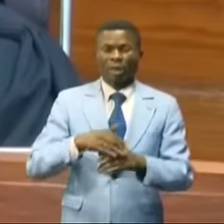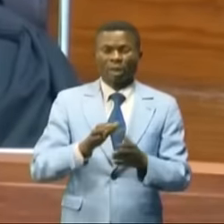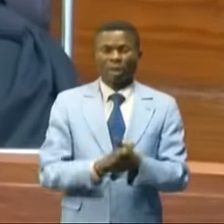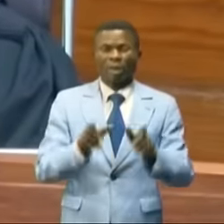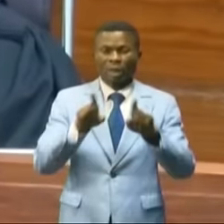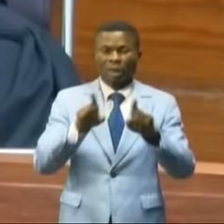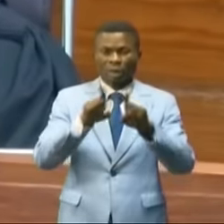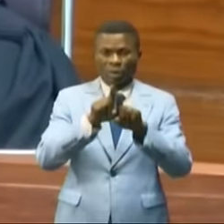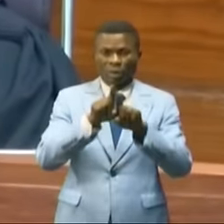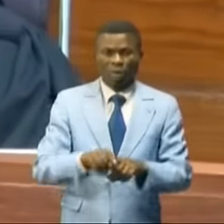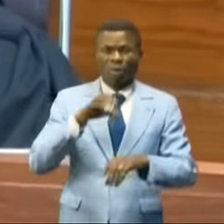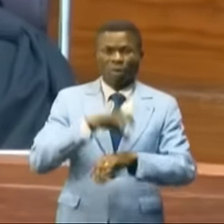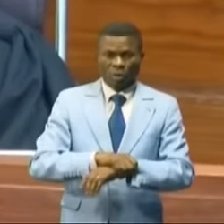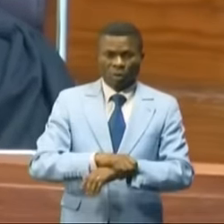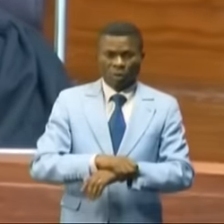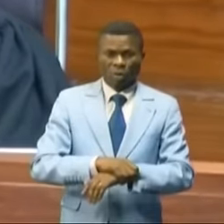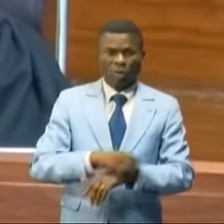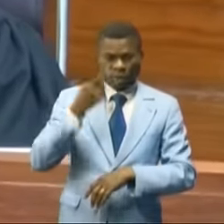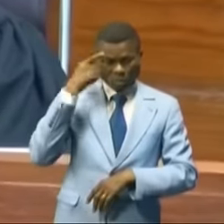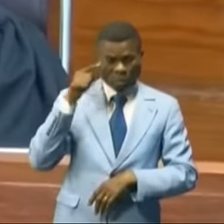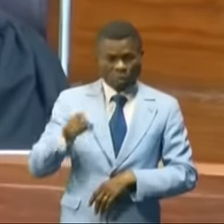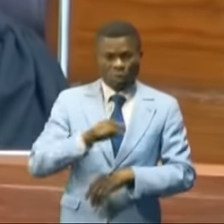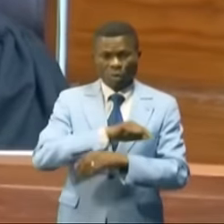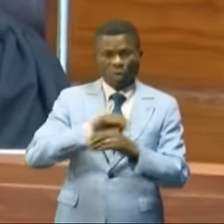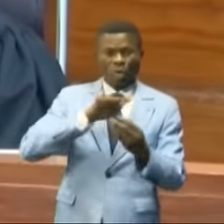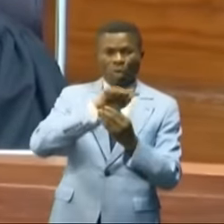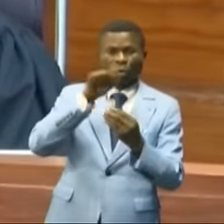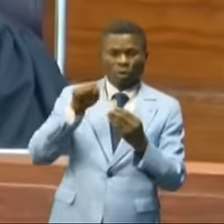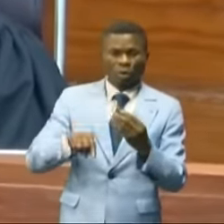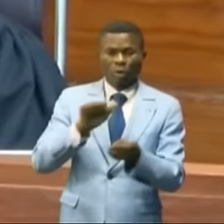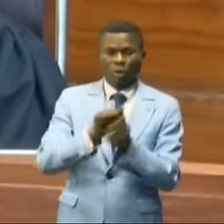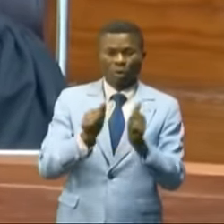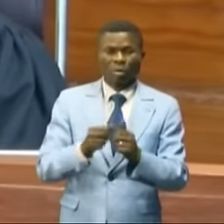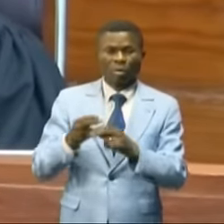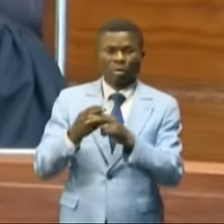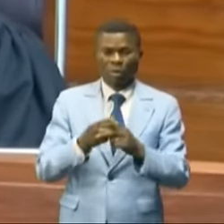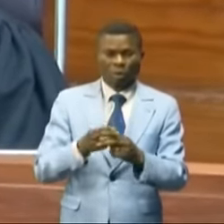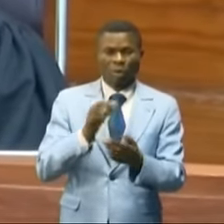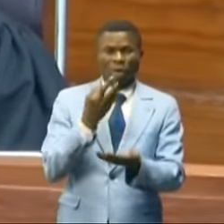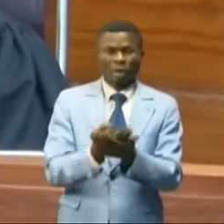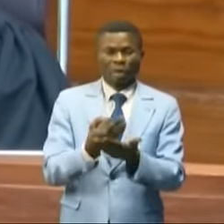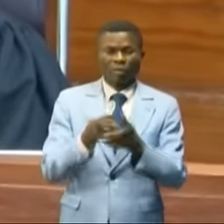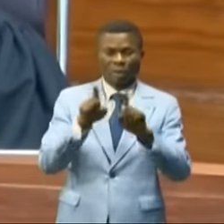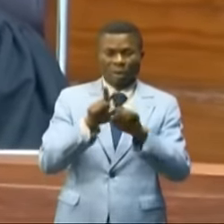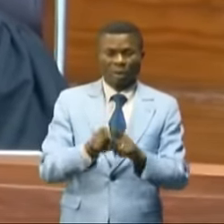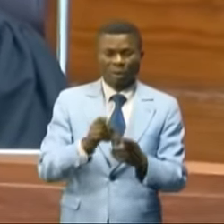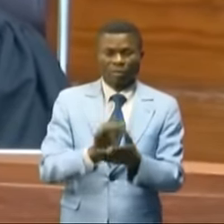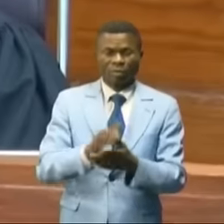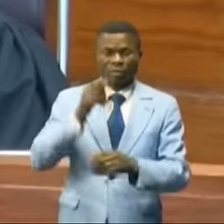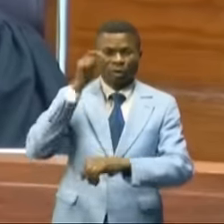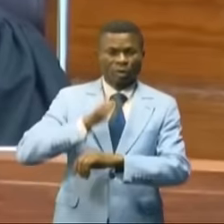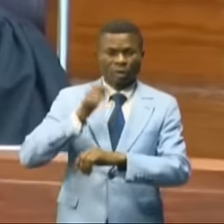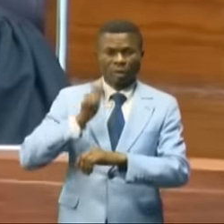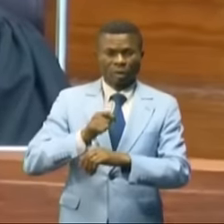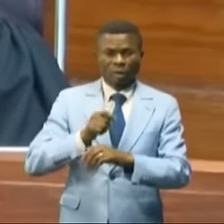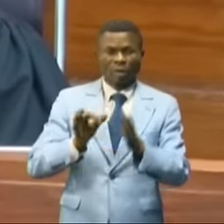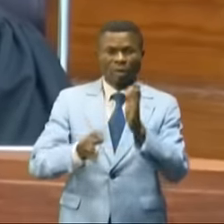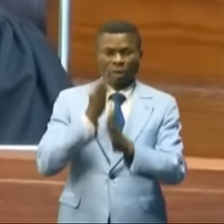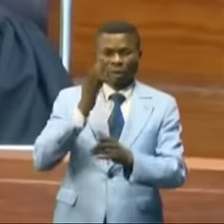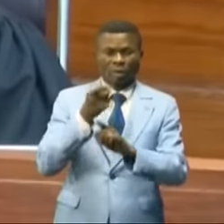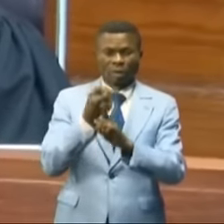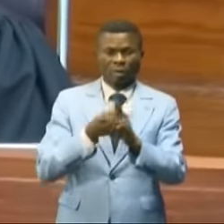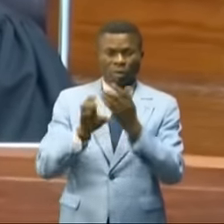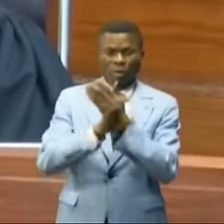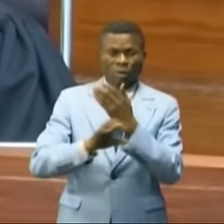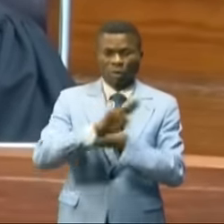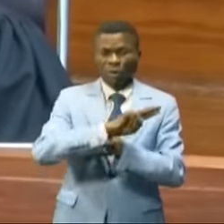Ainsi arrêté et prononcé par la Cour des comptes siégeant en matière de discipline budgétaire et financière à son audience publique du 13 août